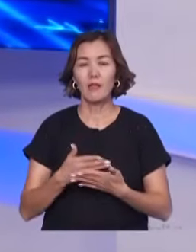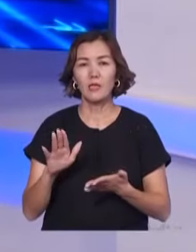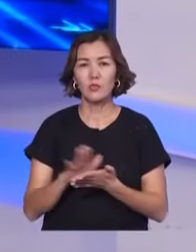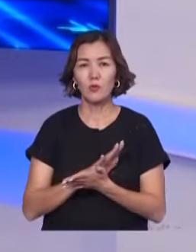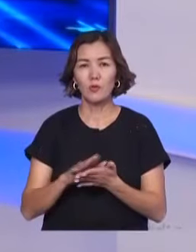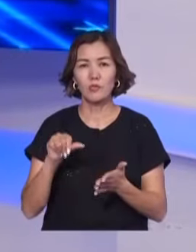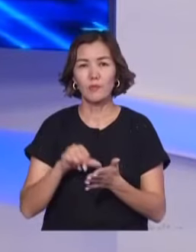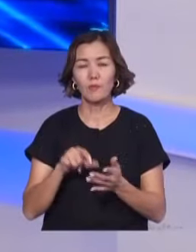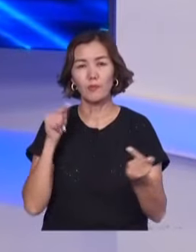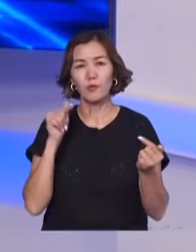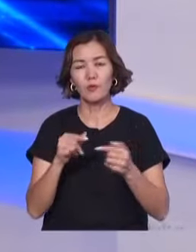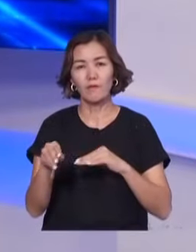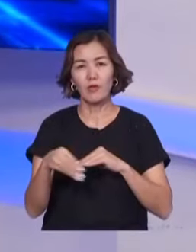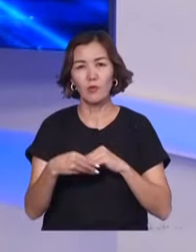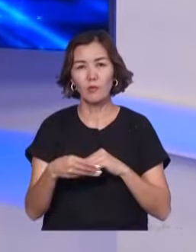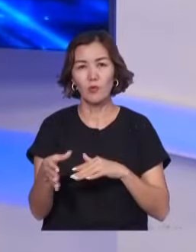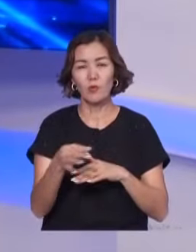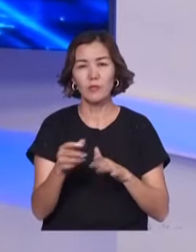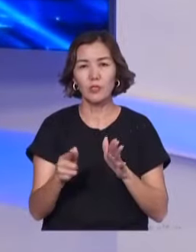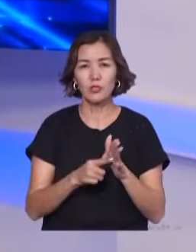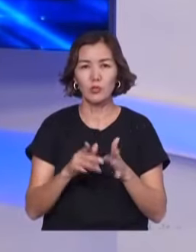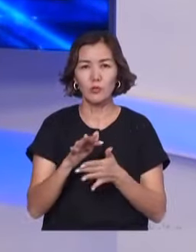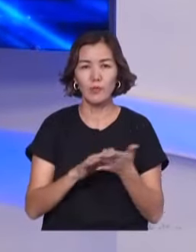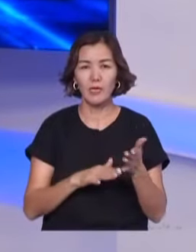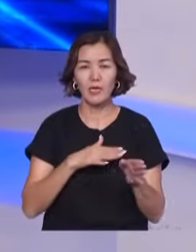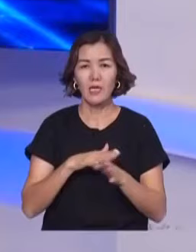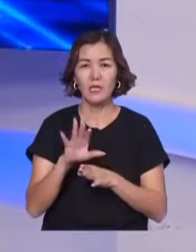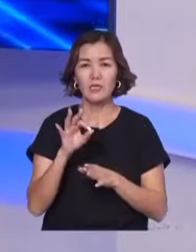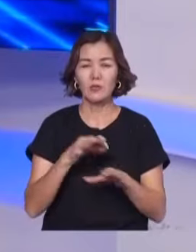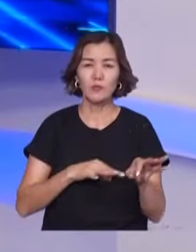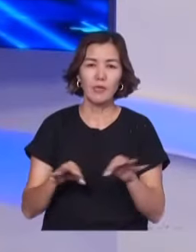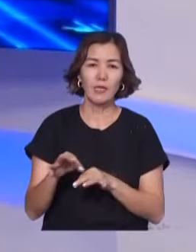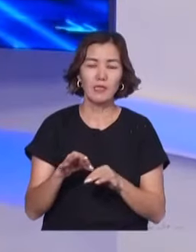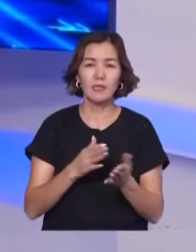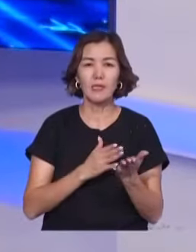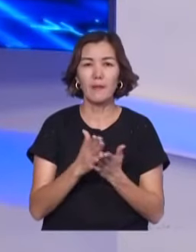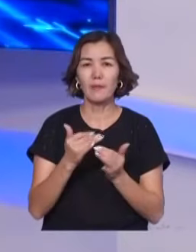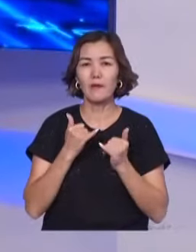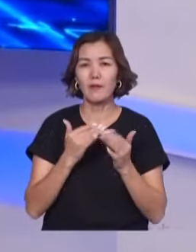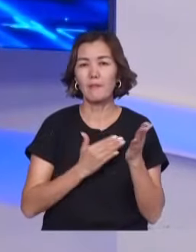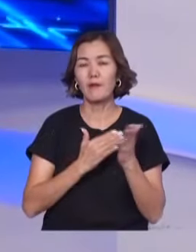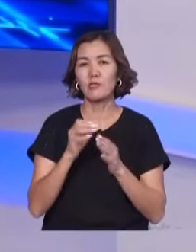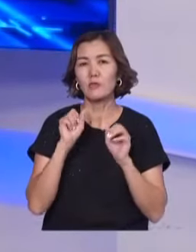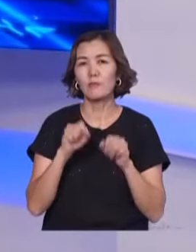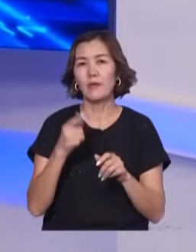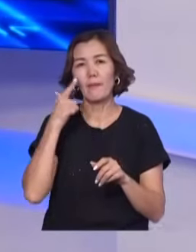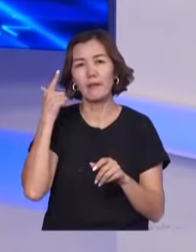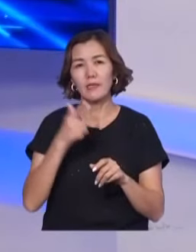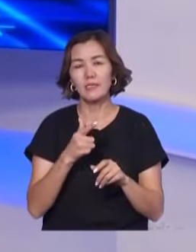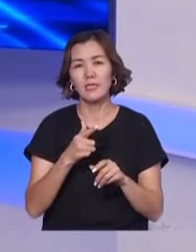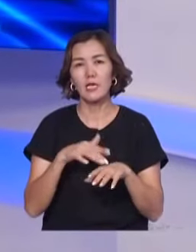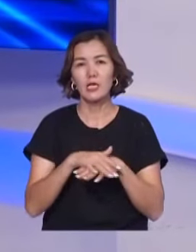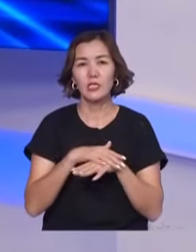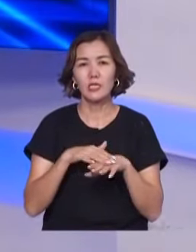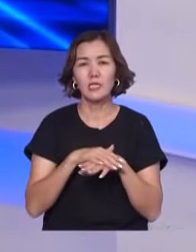Волонтерство против коррупции. В области ЖЦУ продолжается реализация социального проекта, направленного на повышение правовой грамотности